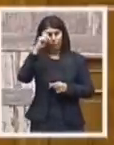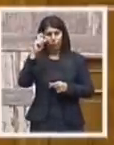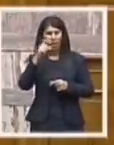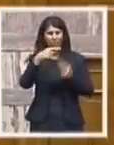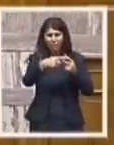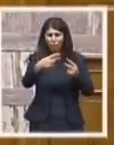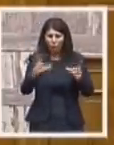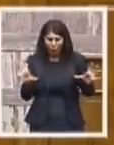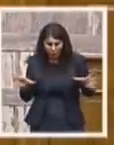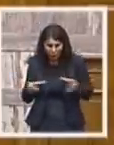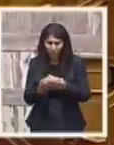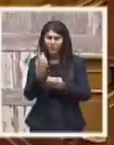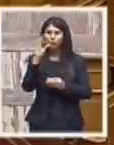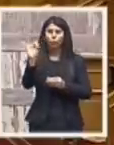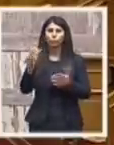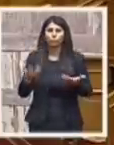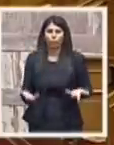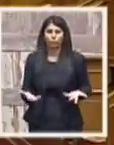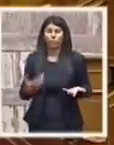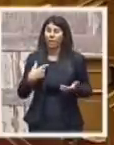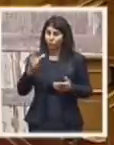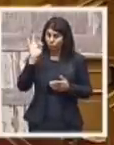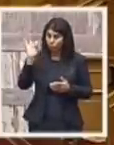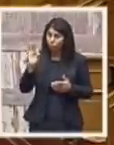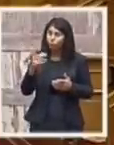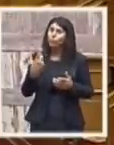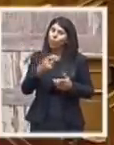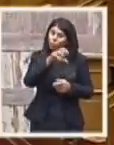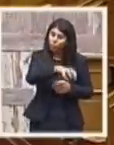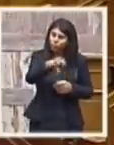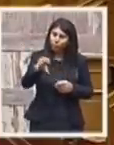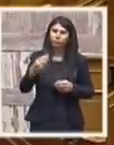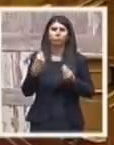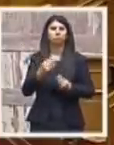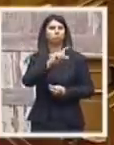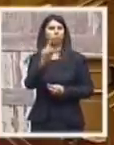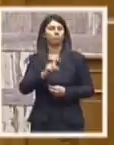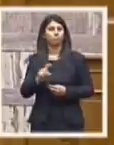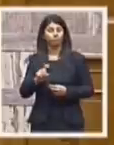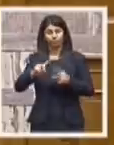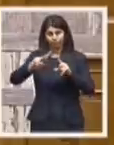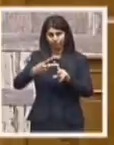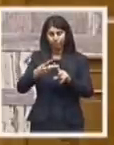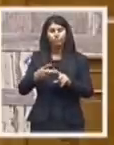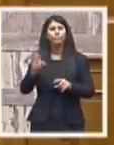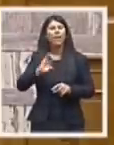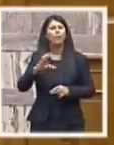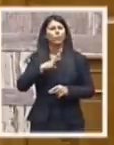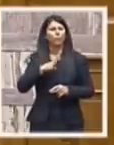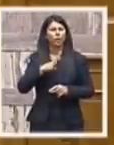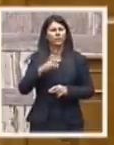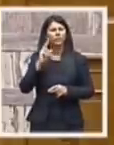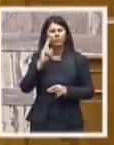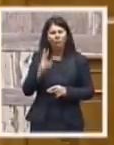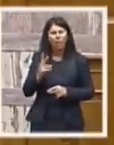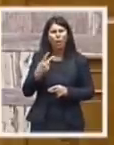πάντρεμα αυτών των επιδιώξεων με σκοπό την ευημερία κάθε κράτους. Επιπλέον, ο Ευρωπαίος πολίτης νιώθει πως η εξουσία